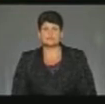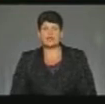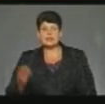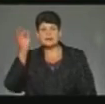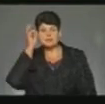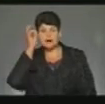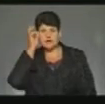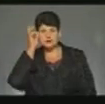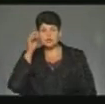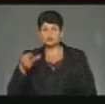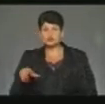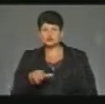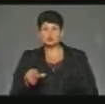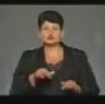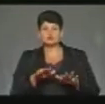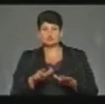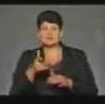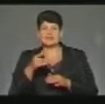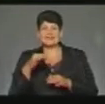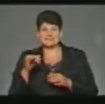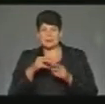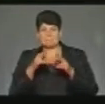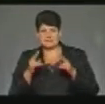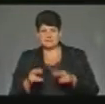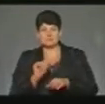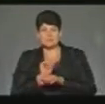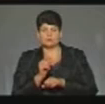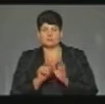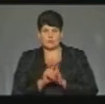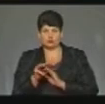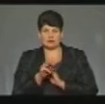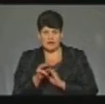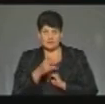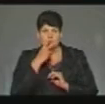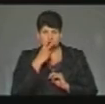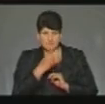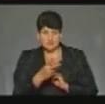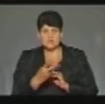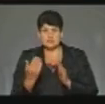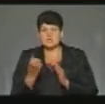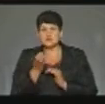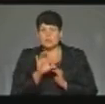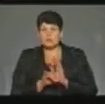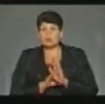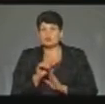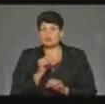Нагадуємо, що дорожній рух на Гаївському мості перекритий з початку травня. Щойно ми подивилися сюжет про початок робіт, коли перекрили міст,